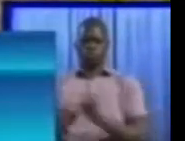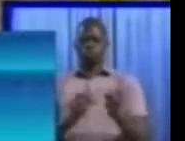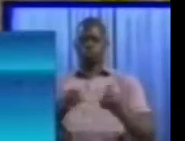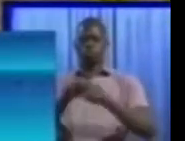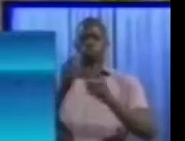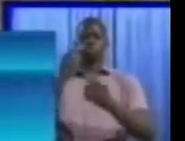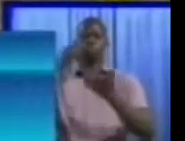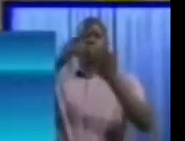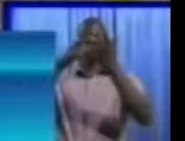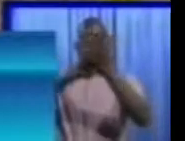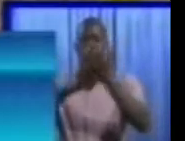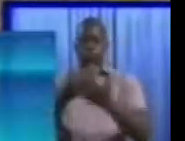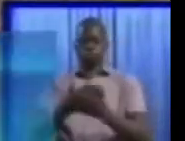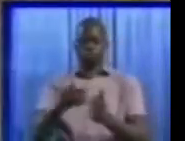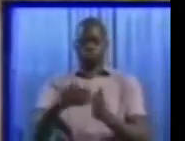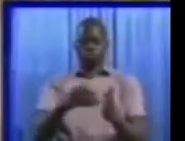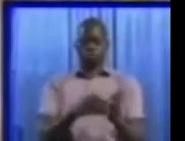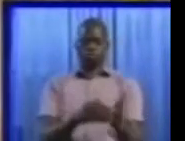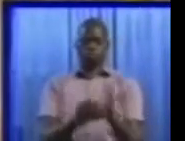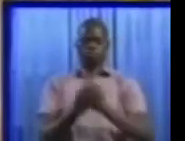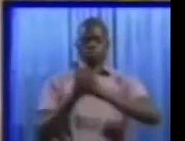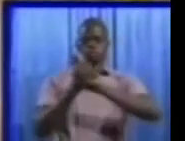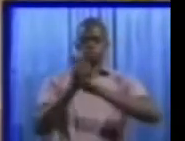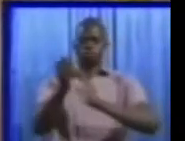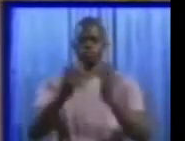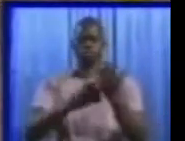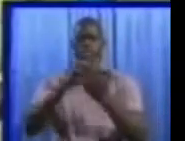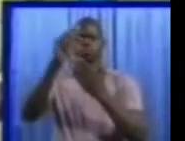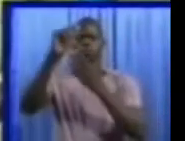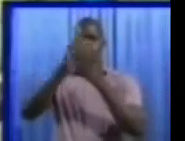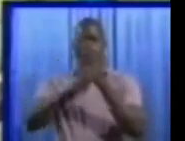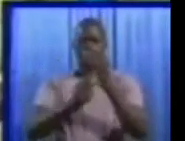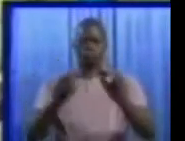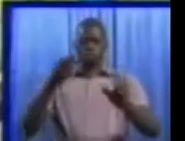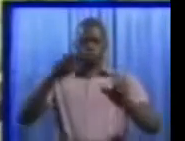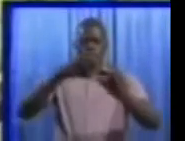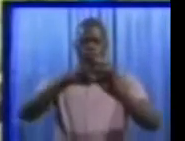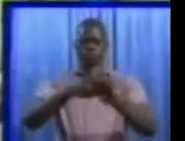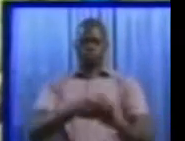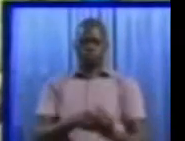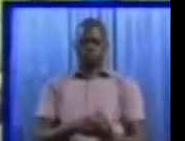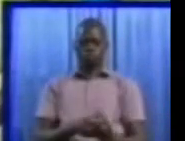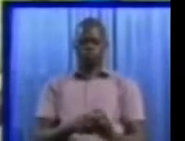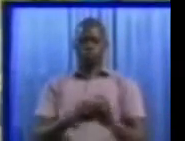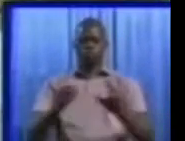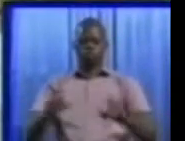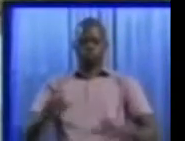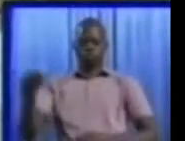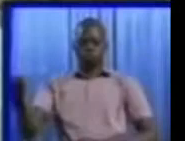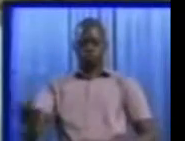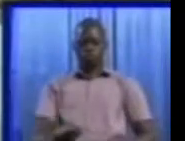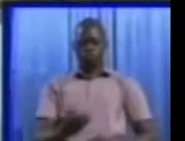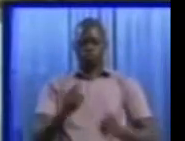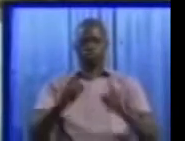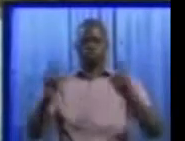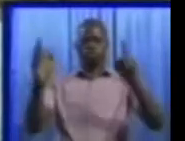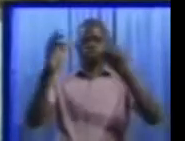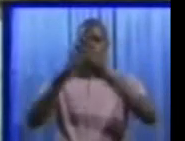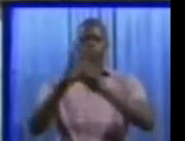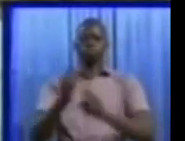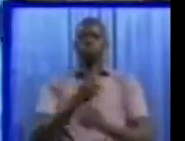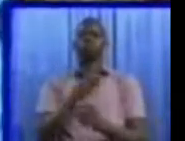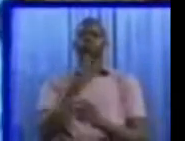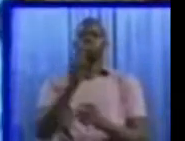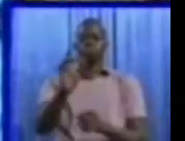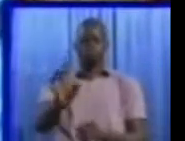bon, bien souvent, la qualité donc des projets donc laisse à désirer. Le CGE nous a conviés à cette réunion pour dire qu'ils vont